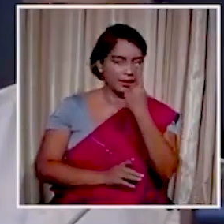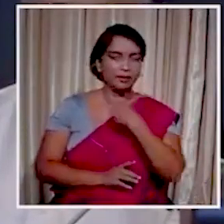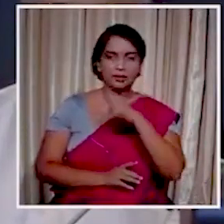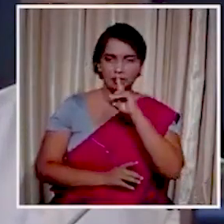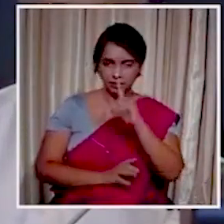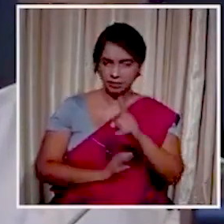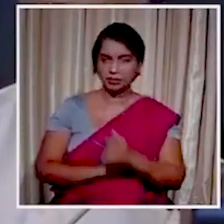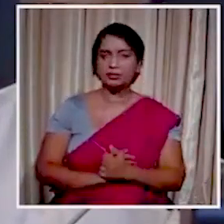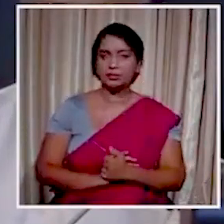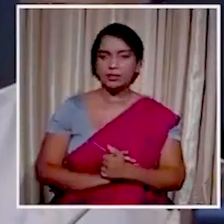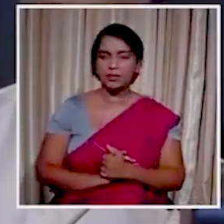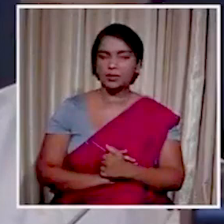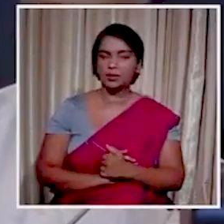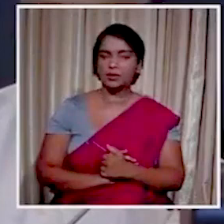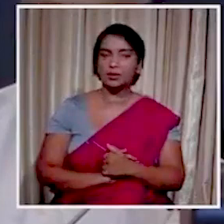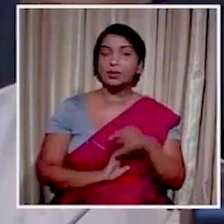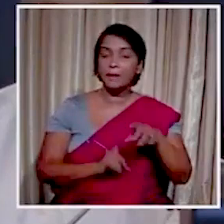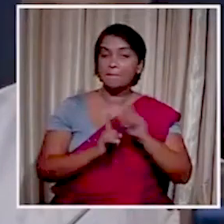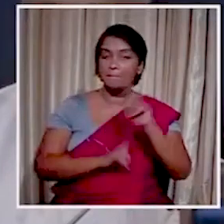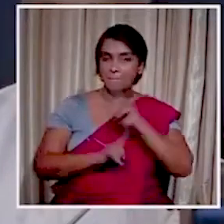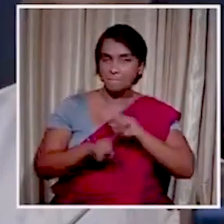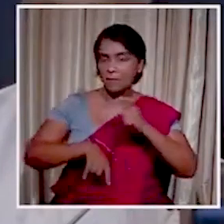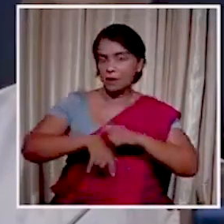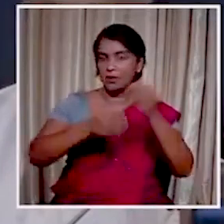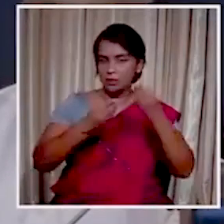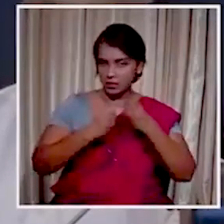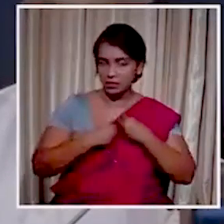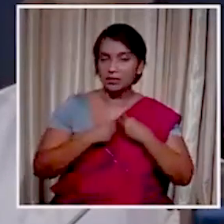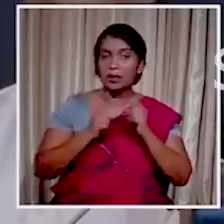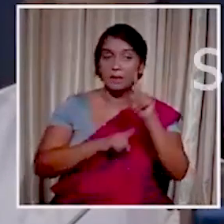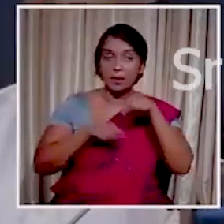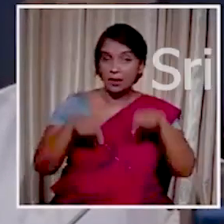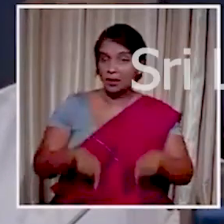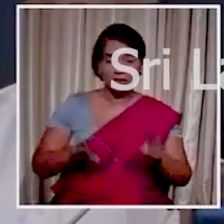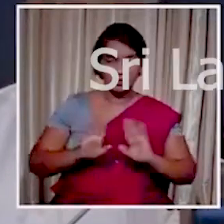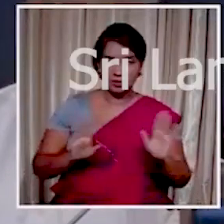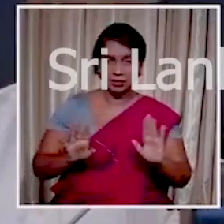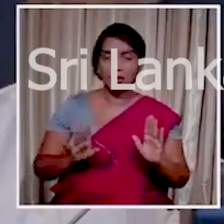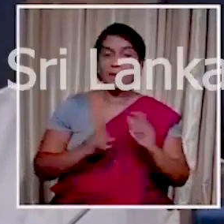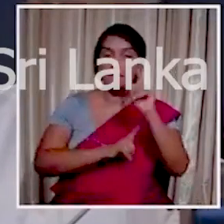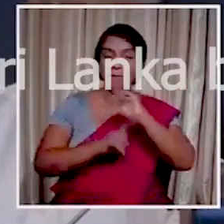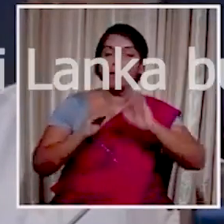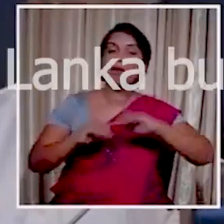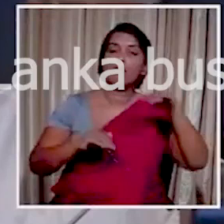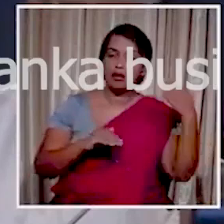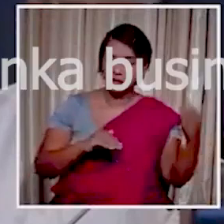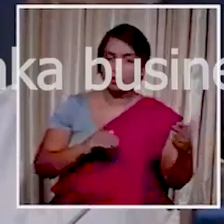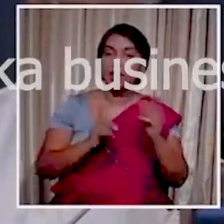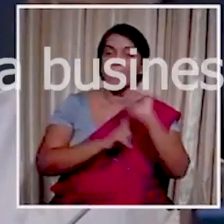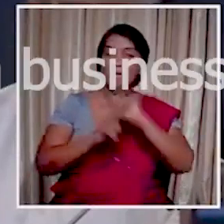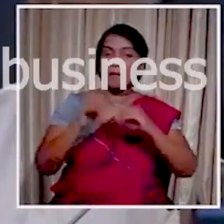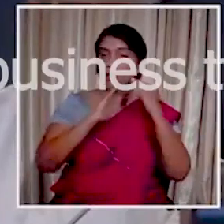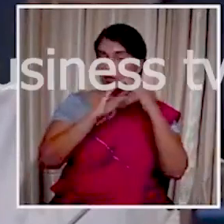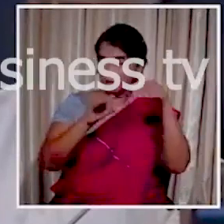තියෙනවා. කරුණාකරලා මේ සභාවෙන් මට ඉඩ දෙන්න. මේ සභාව තුල නෙමෙයි. ඒත් මේ සභාව පිට මේ පාර්ලිමේන්තු